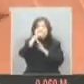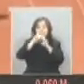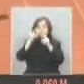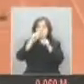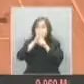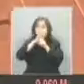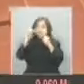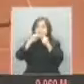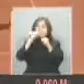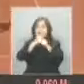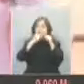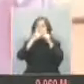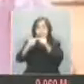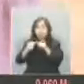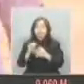Anderson ต่อไปค่ะ